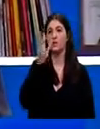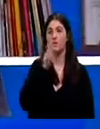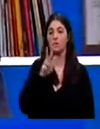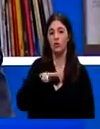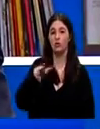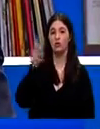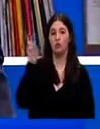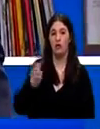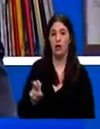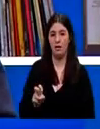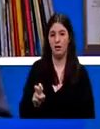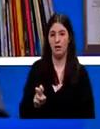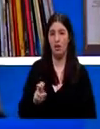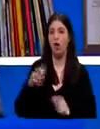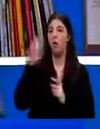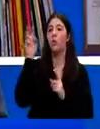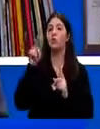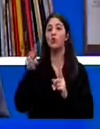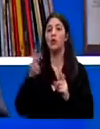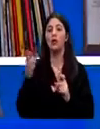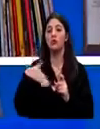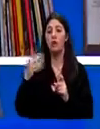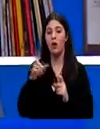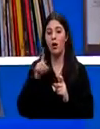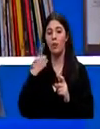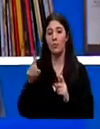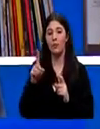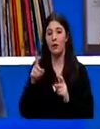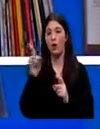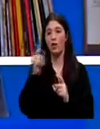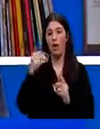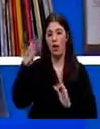8.333 dolar. Kur daha sonra 10 bin liraya düşüyor.